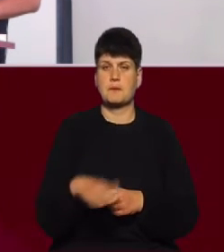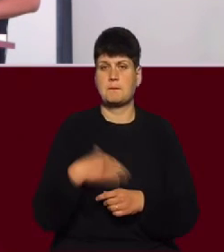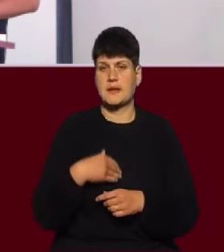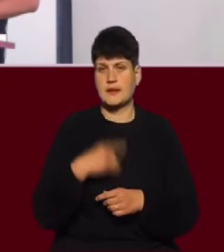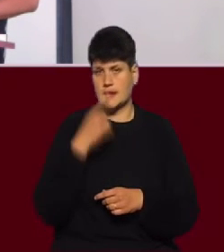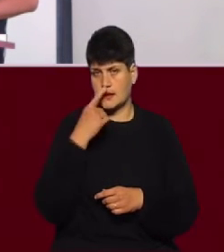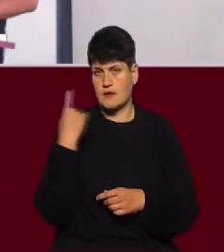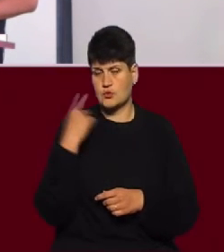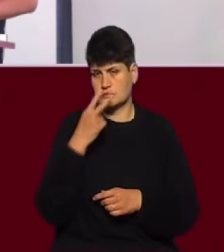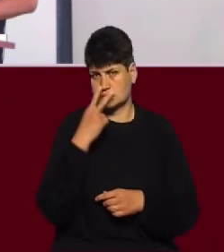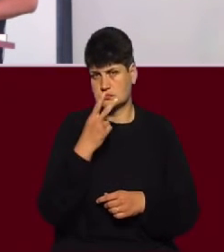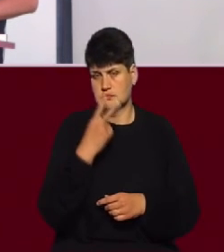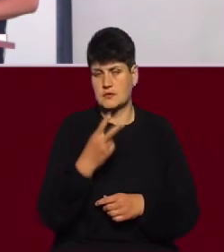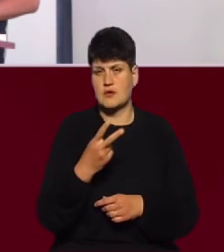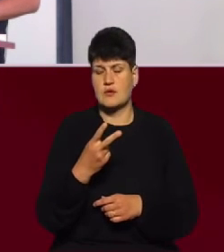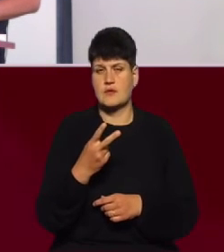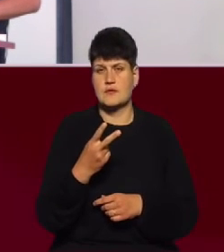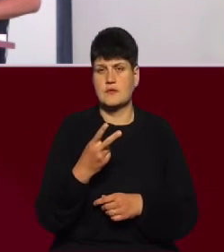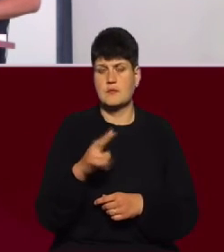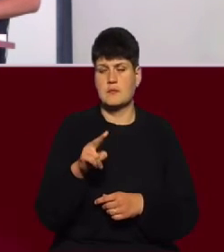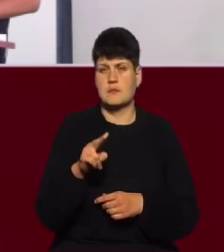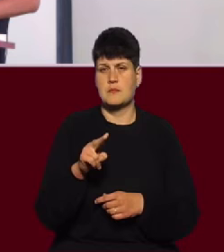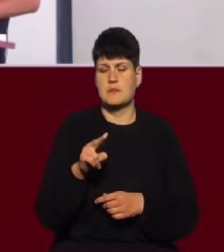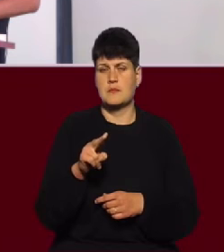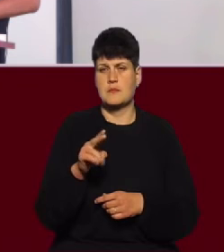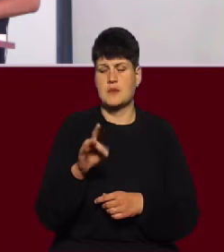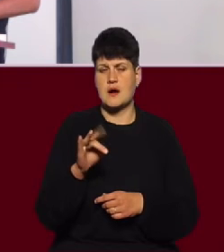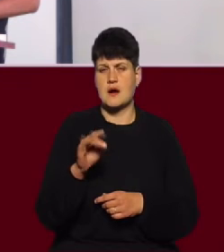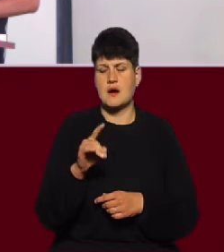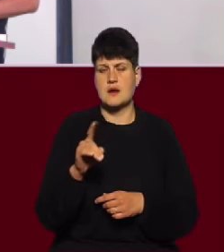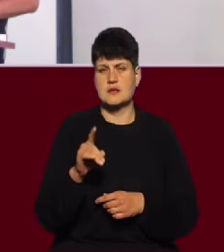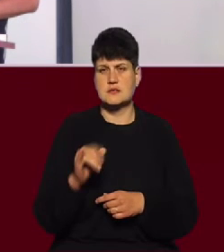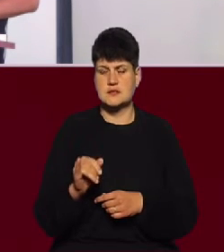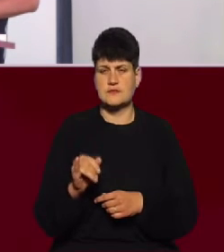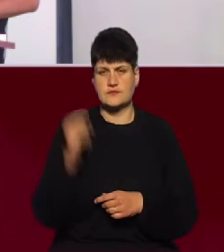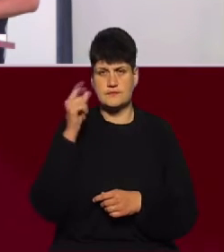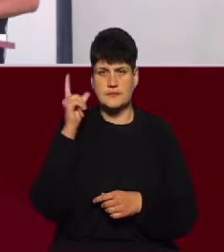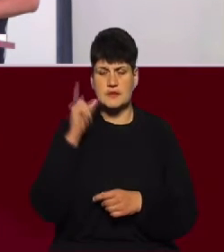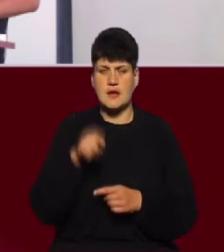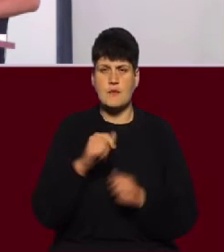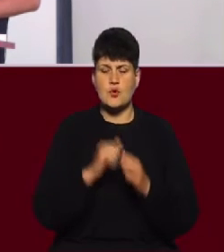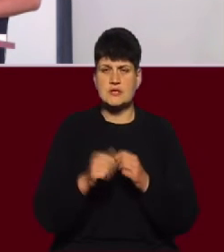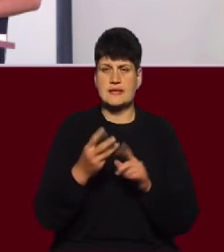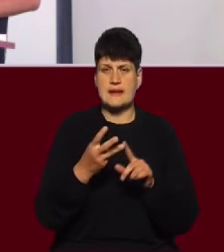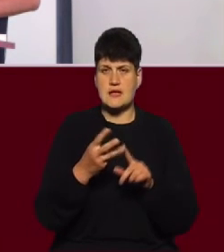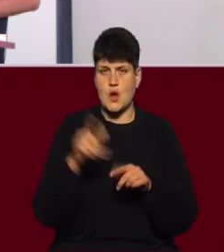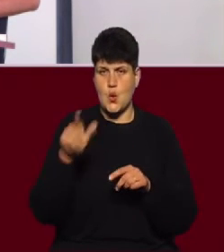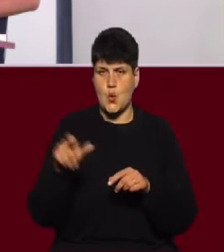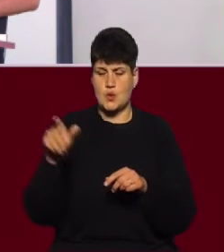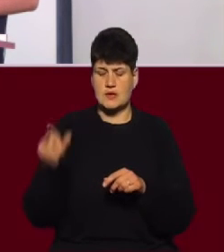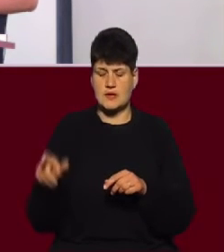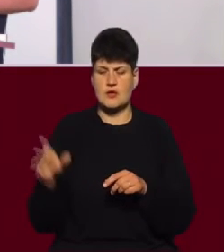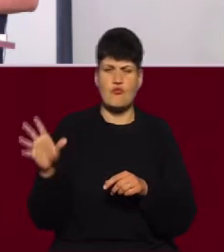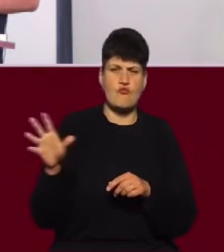спостерігати в праці, якщо я не помиляюсь, там взагалі не тільки на електросамокатах, там взагалі кожна третя людина, причому всі